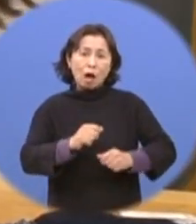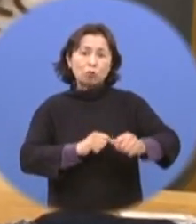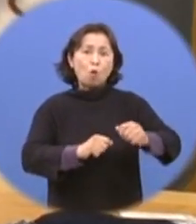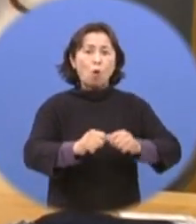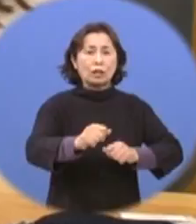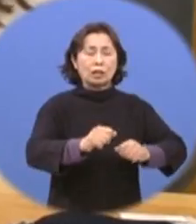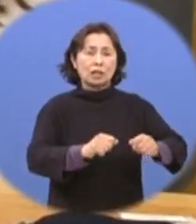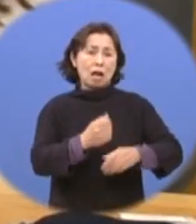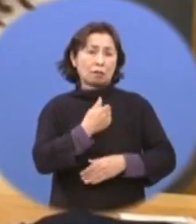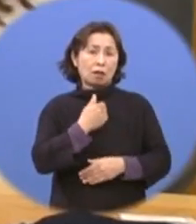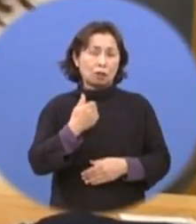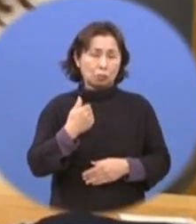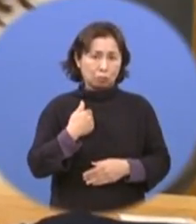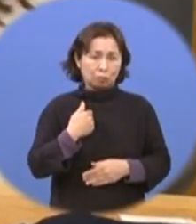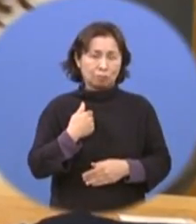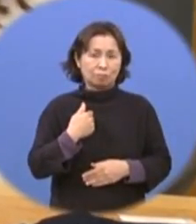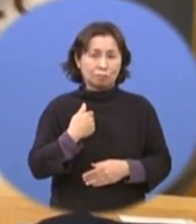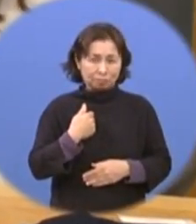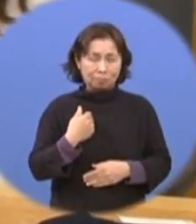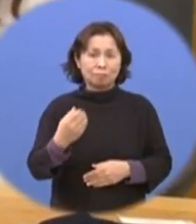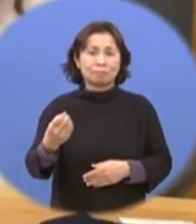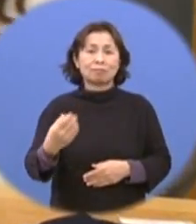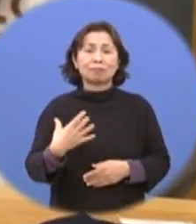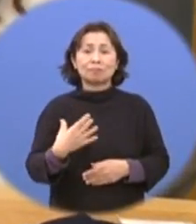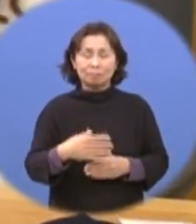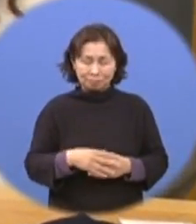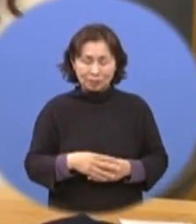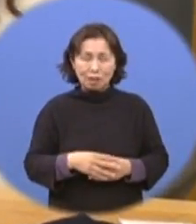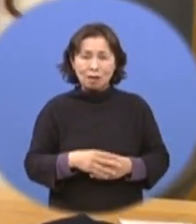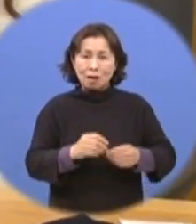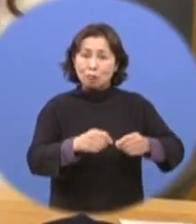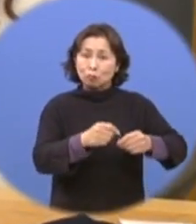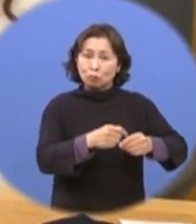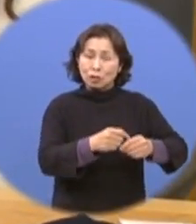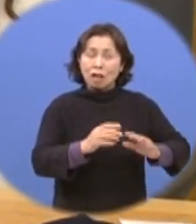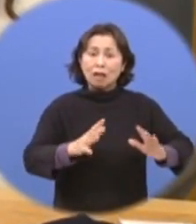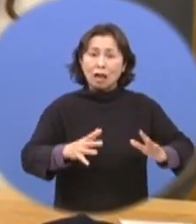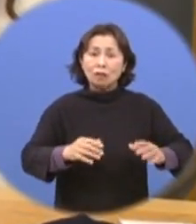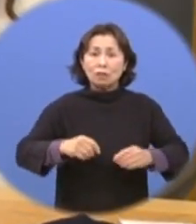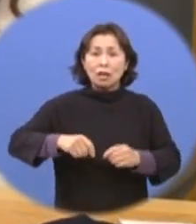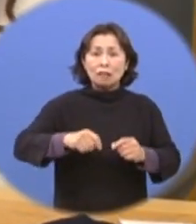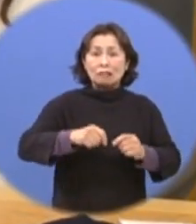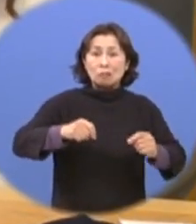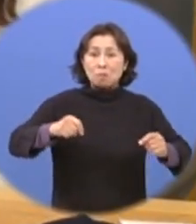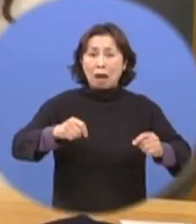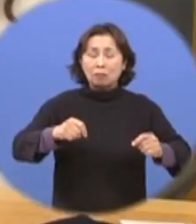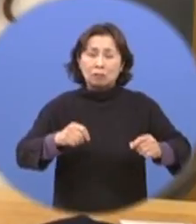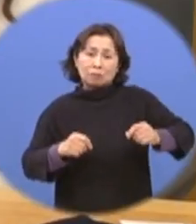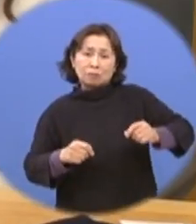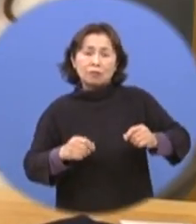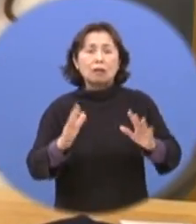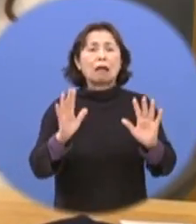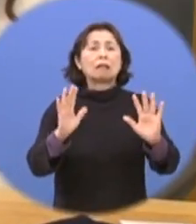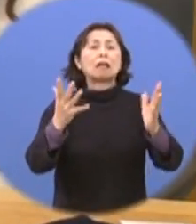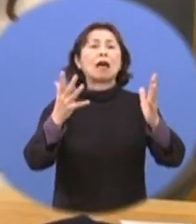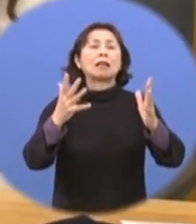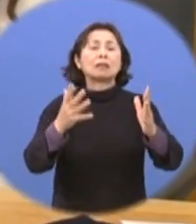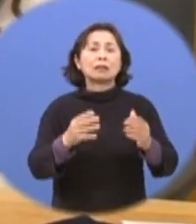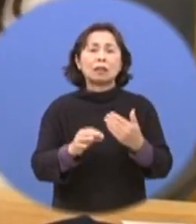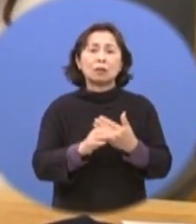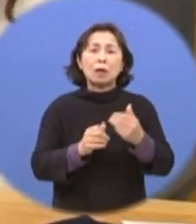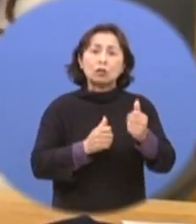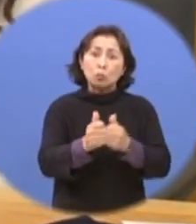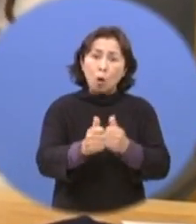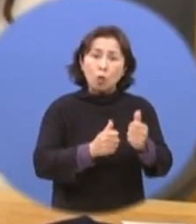くれるやっぱりその塗っているか所がないのでやっぱりその動かした時に突っ張る部分がないのでやはりその出没する